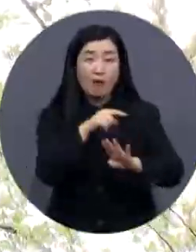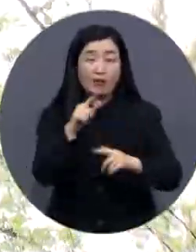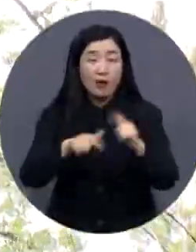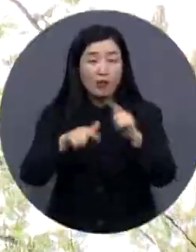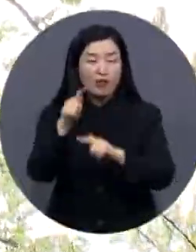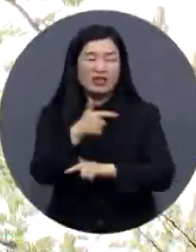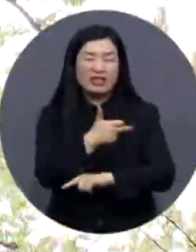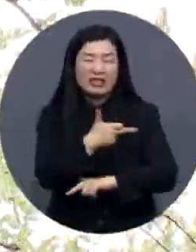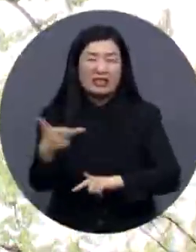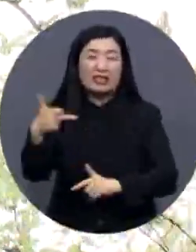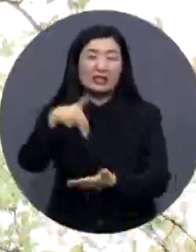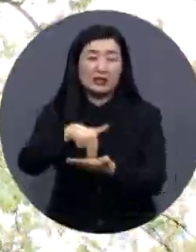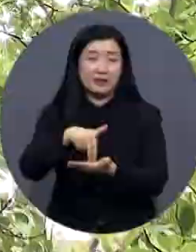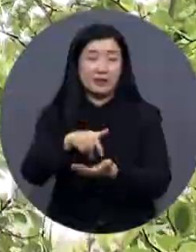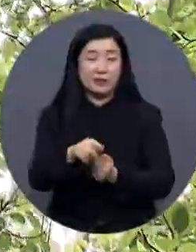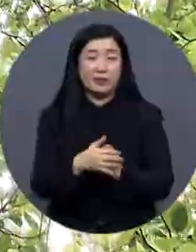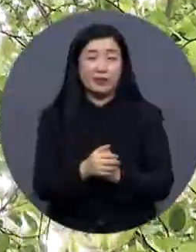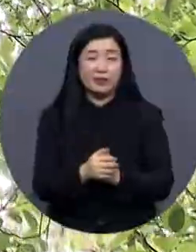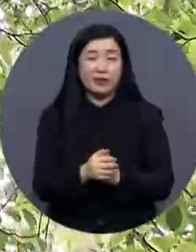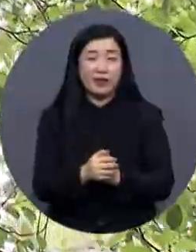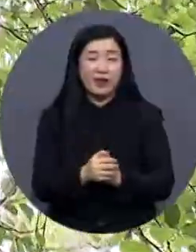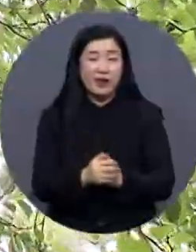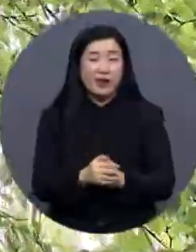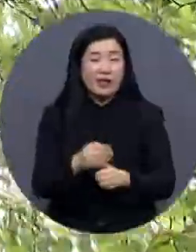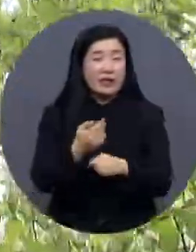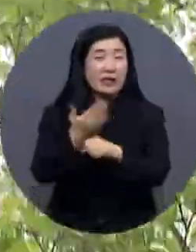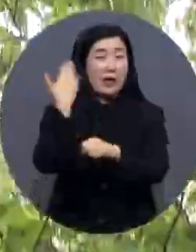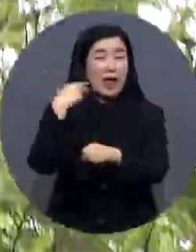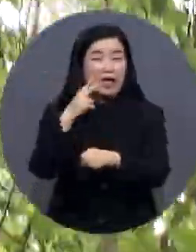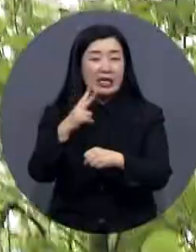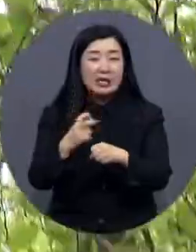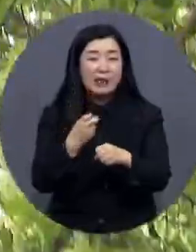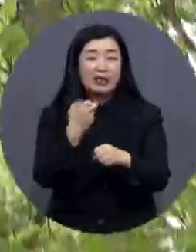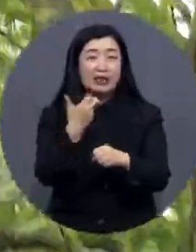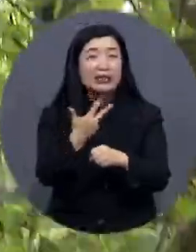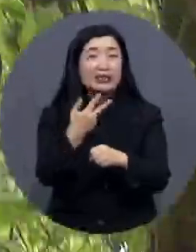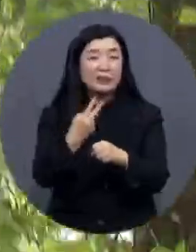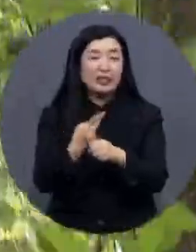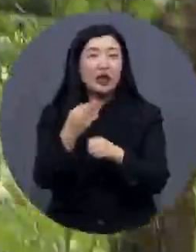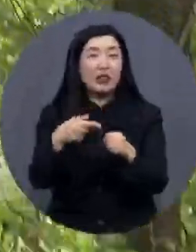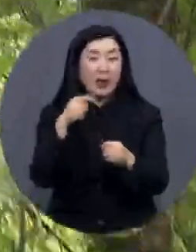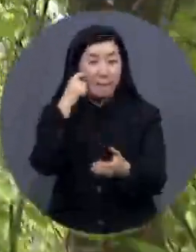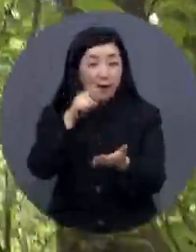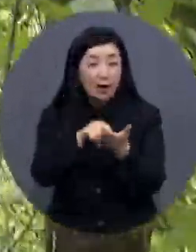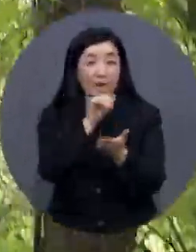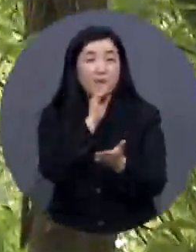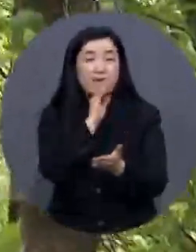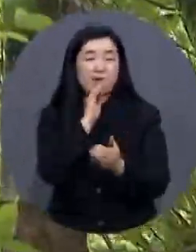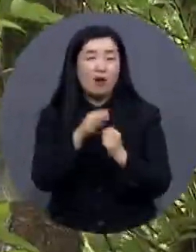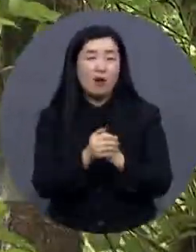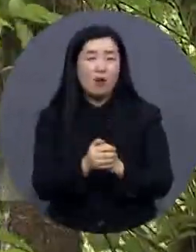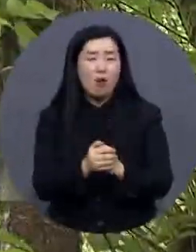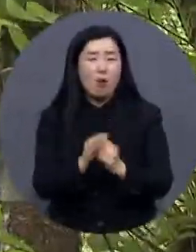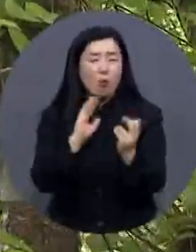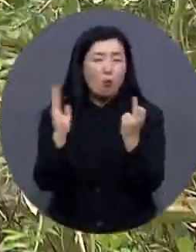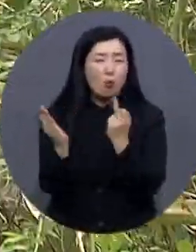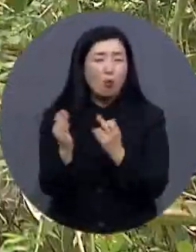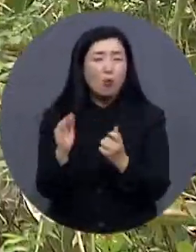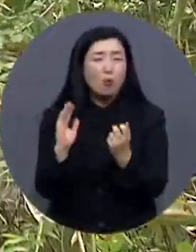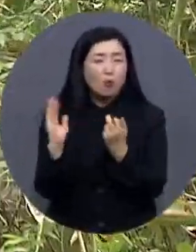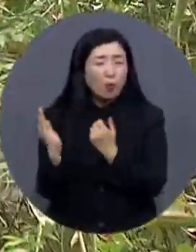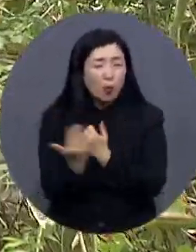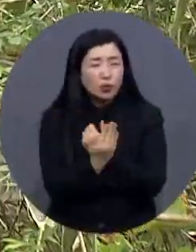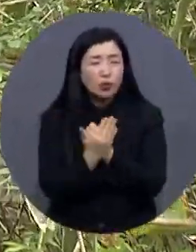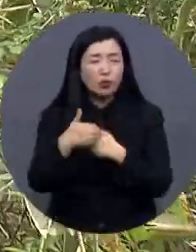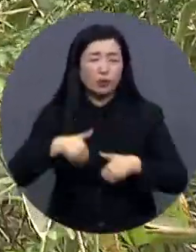가장 큽니다. 수령은 272년으로 추정되는데 산림청은 보존 가치가 높지만 고사